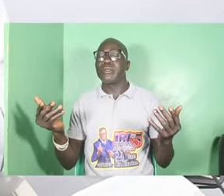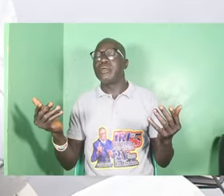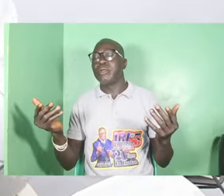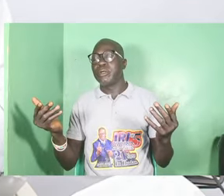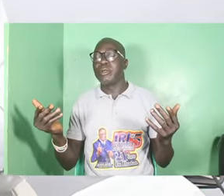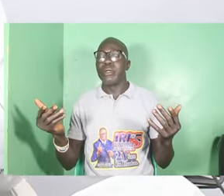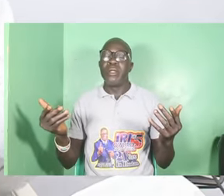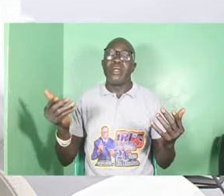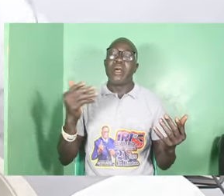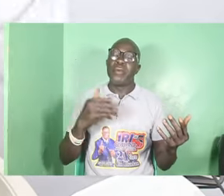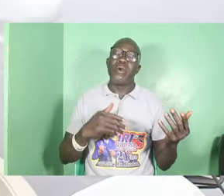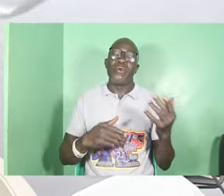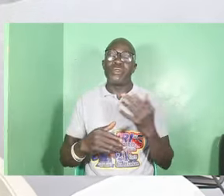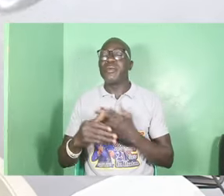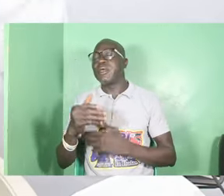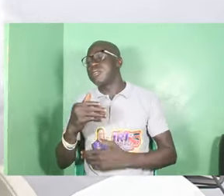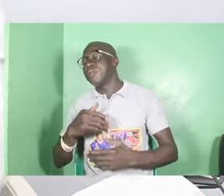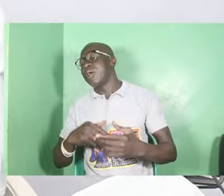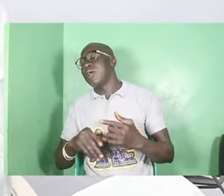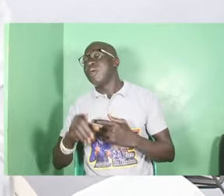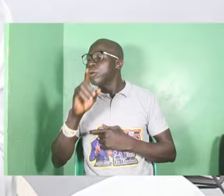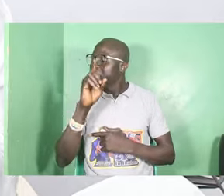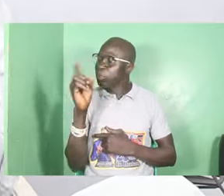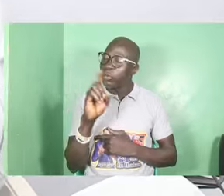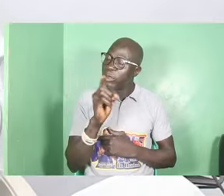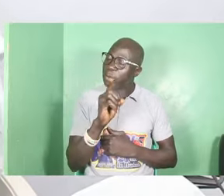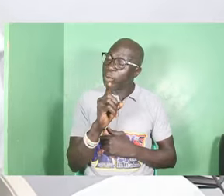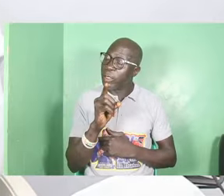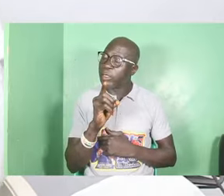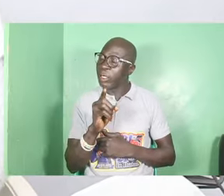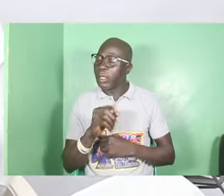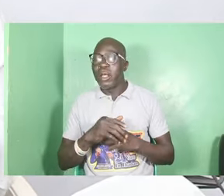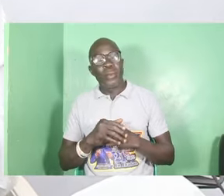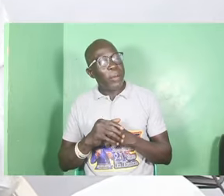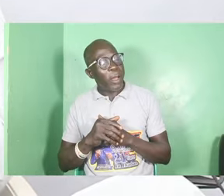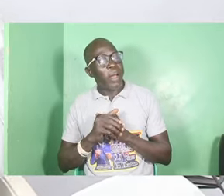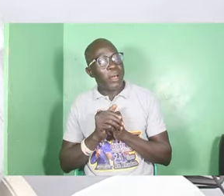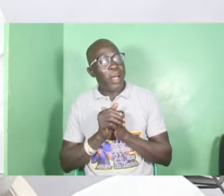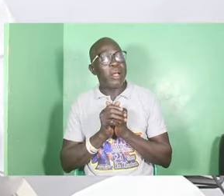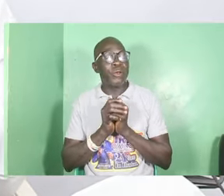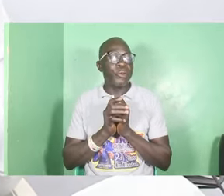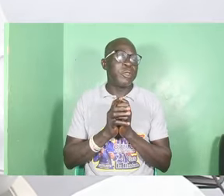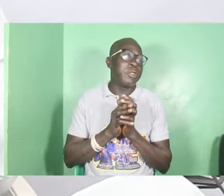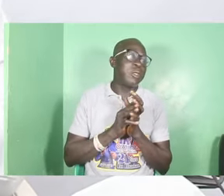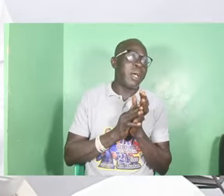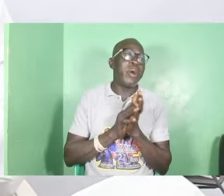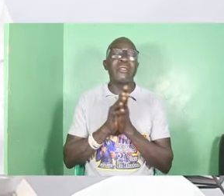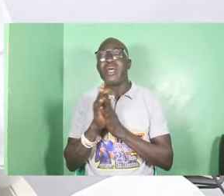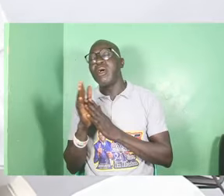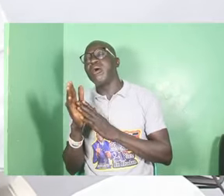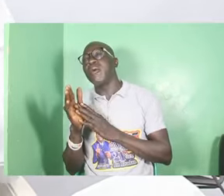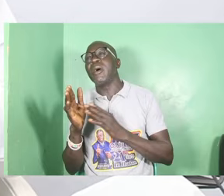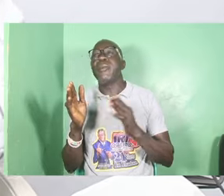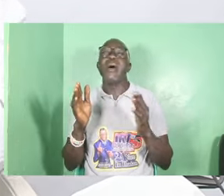le tantan amọ o sibẹsibẹ mo se won ti mo le se baba alanu mi e ma